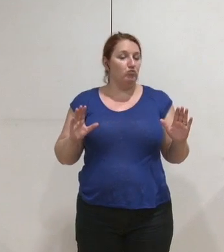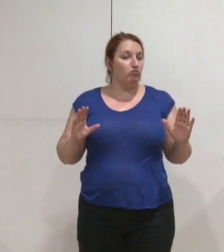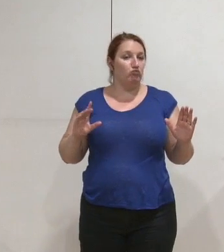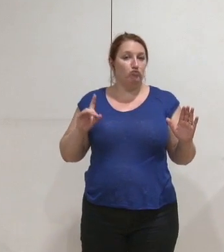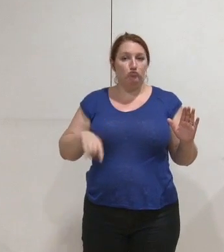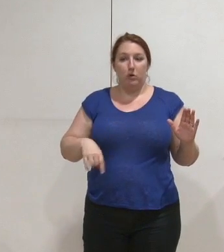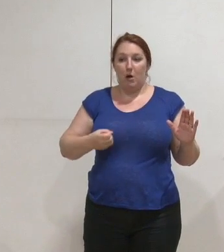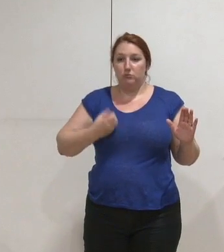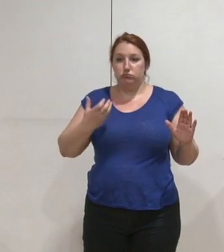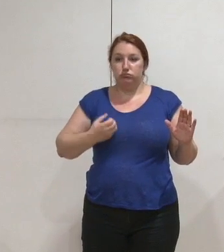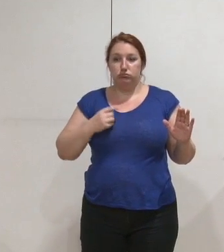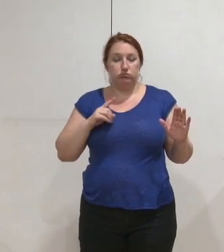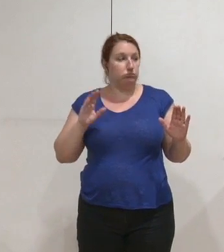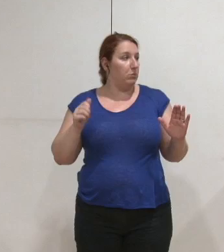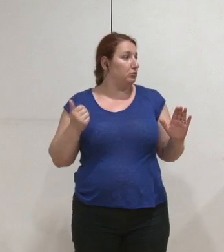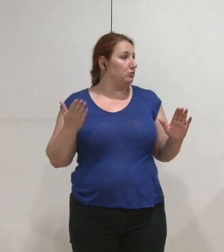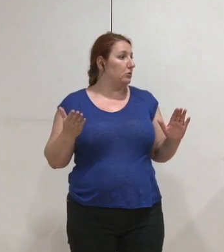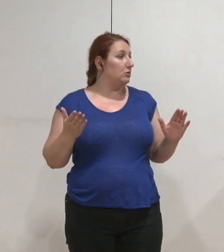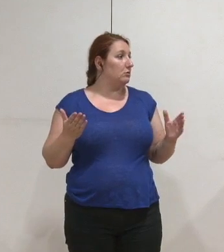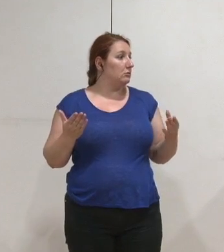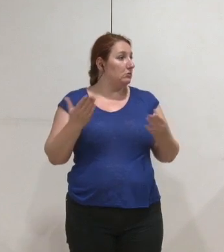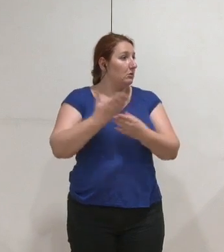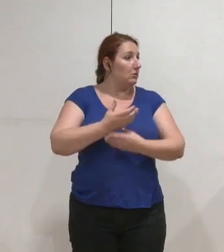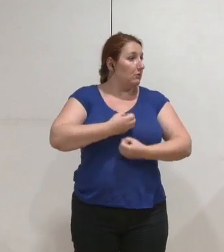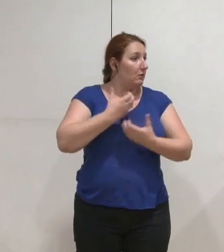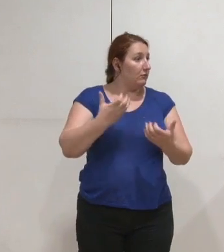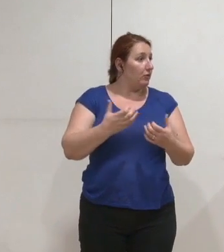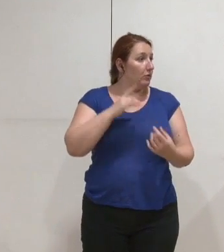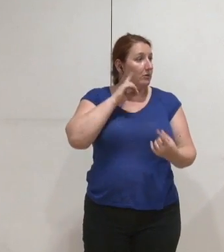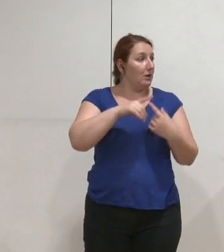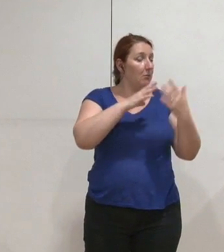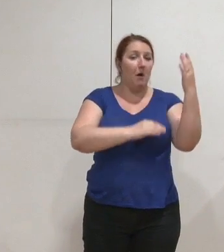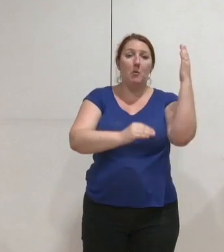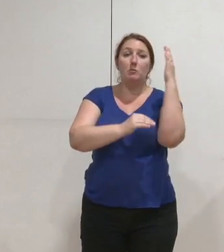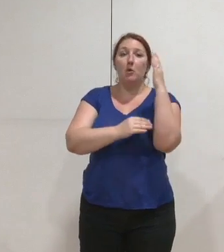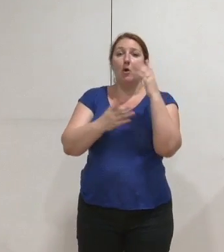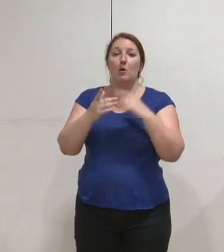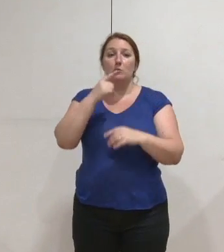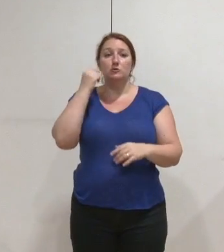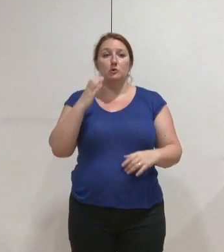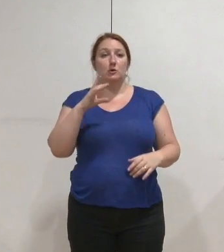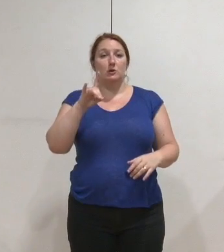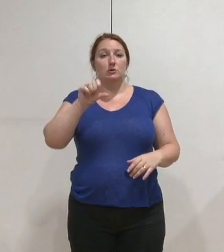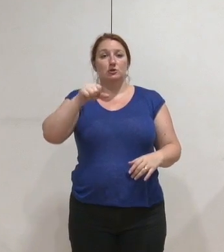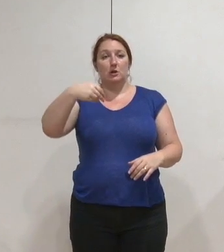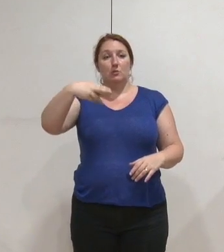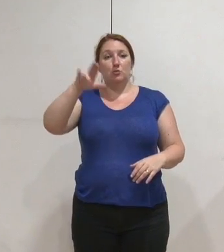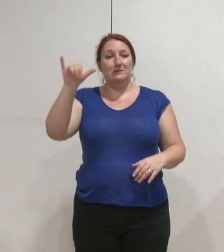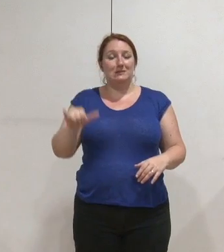forcément besoin d'intervention tu interviens sur l'amendement monsieur chamussi